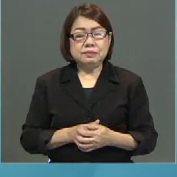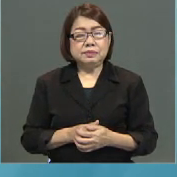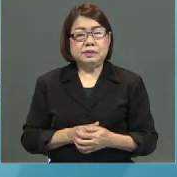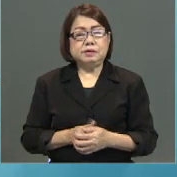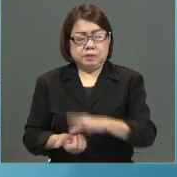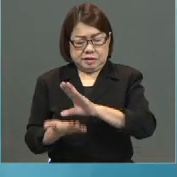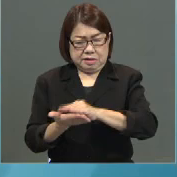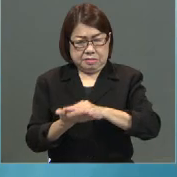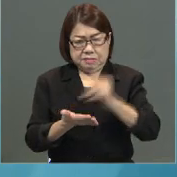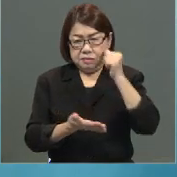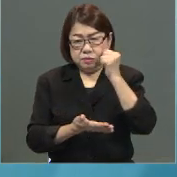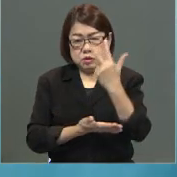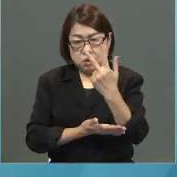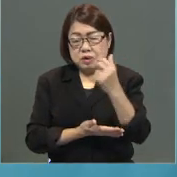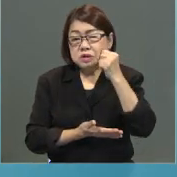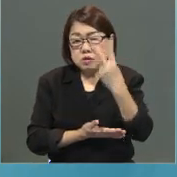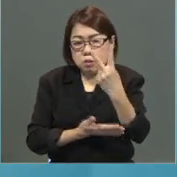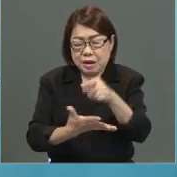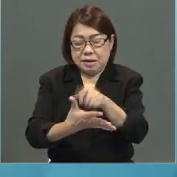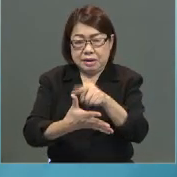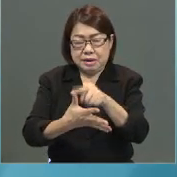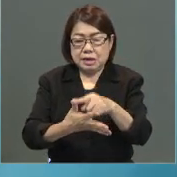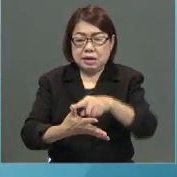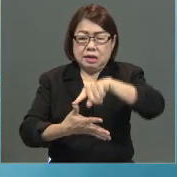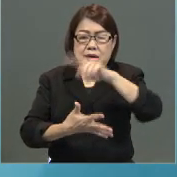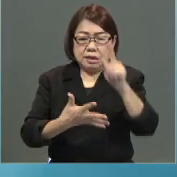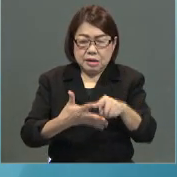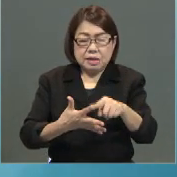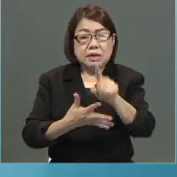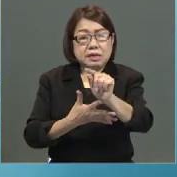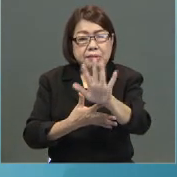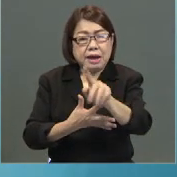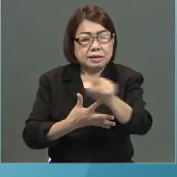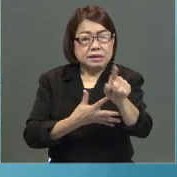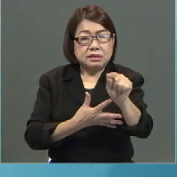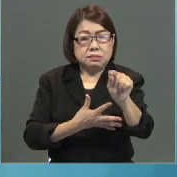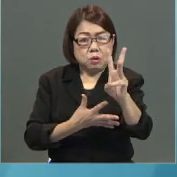พฤษภาคมคือจัดเตรียมข้อมูลครับก็จะมีการประชุมเพื่อให้คณะทำงานกันครองกิจการกิจกรรมตามมาตรการผ่อนคลายกันนะครับใช้มาตรการการป้องกันและรับยับยั้งการระบาดนะครับของโลกนี้นะครับจะจัดเตรียมข้อมูลกัน2วันอีก 2วันก็ 25 26